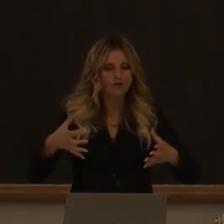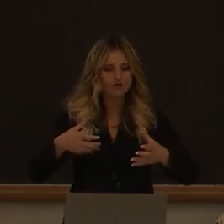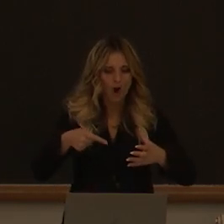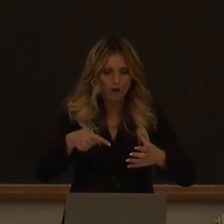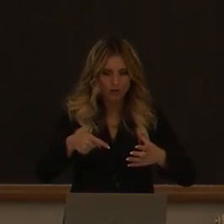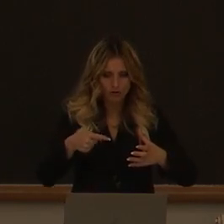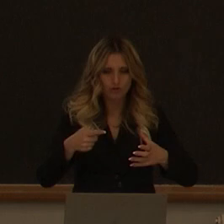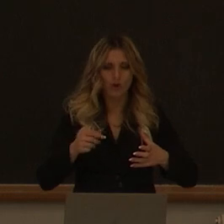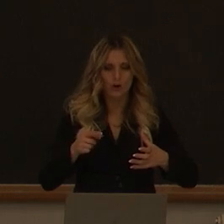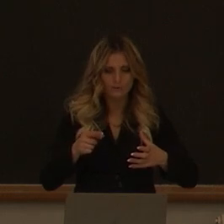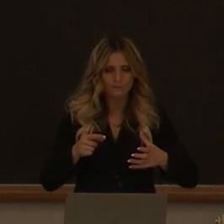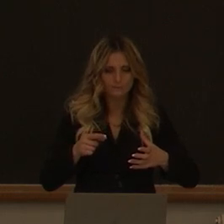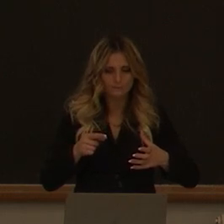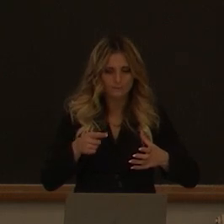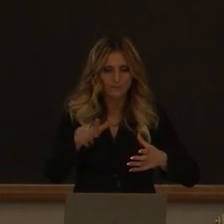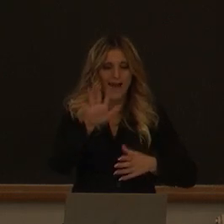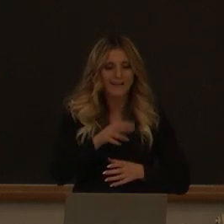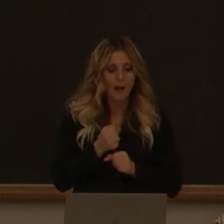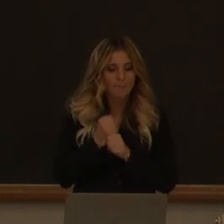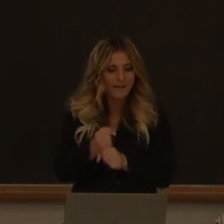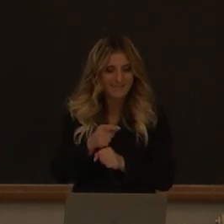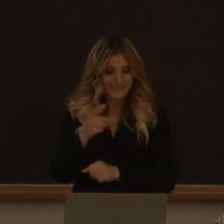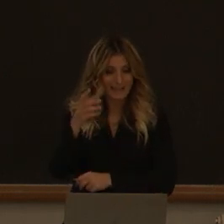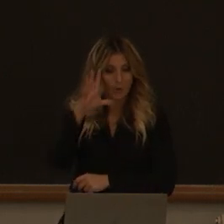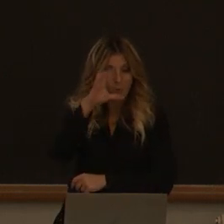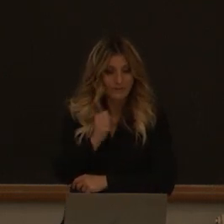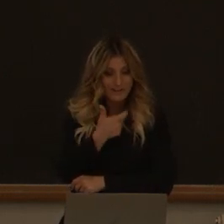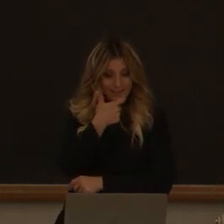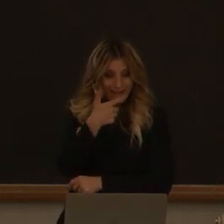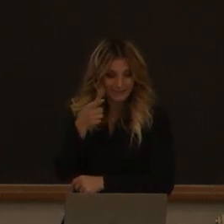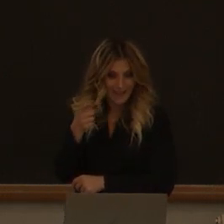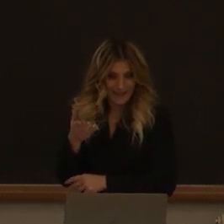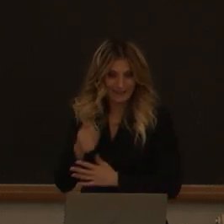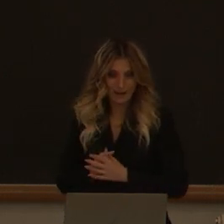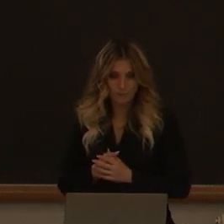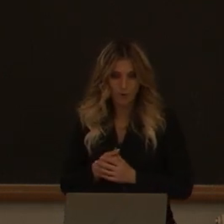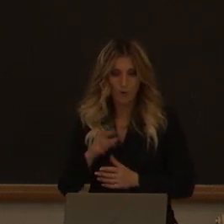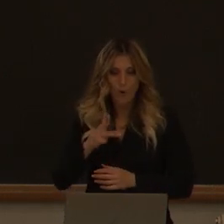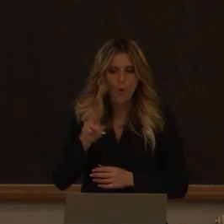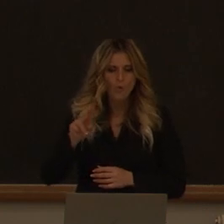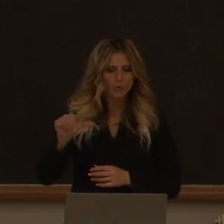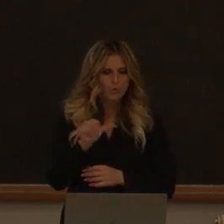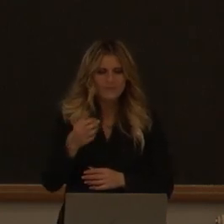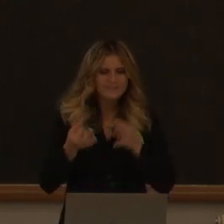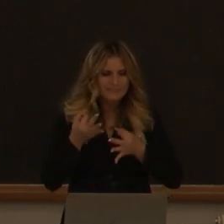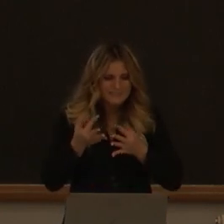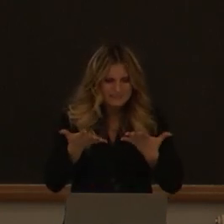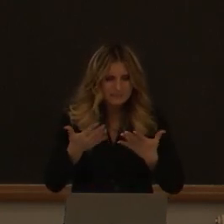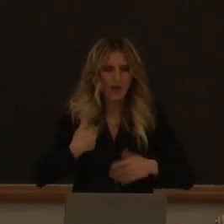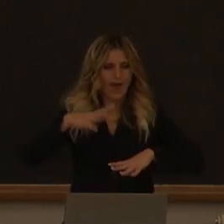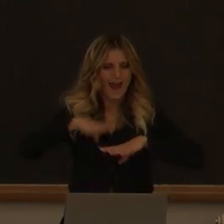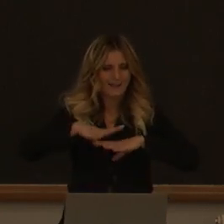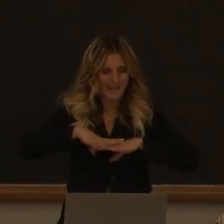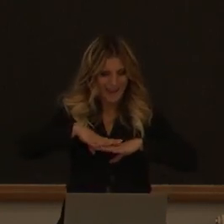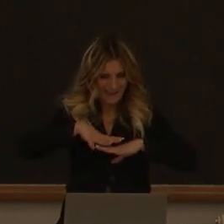per l'Argentina, rappresentante dell'Università di Teramo nel RUS, che sarebbe la rete, no, sarebbe, è la